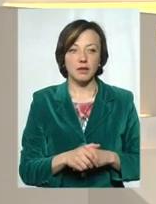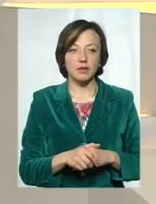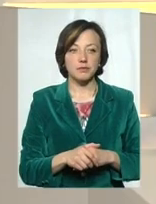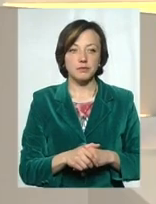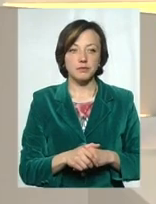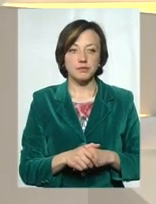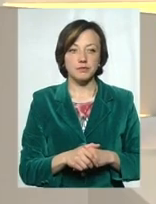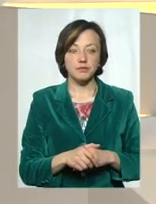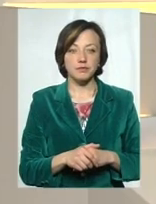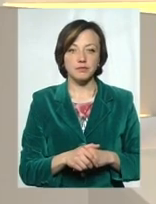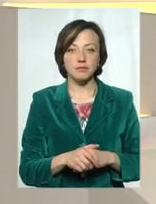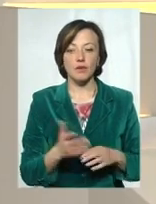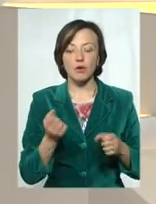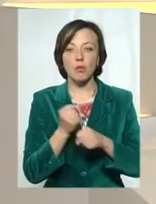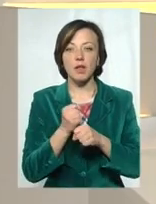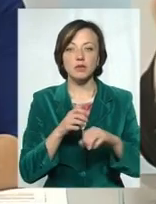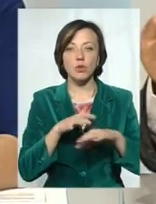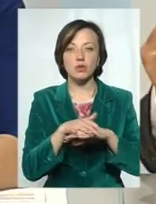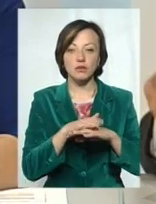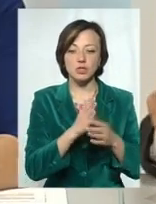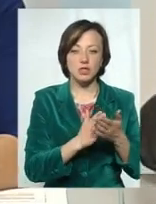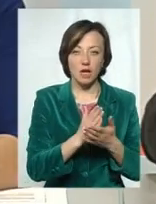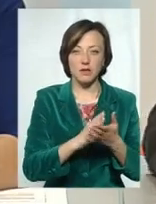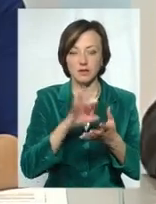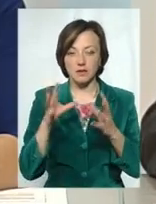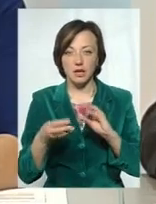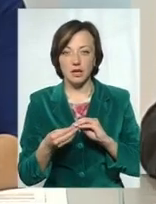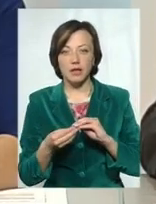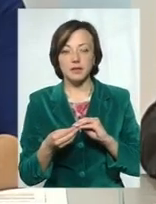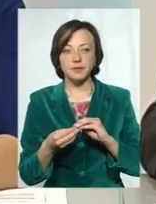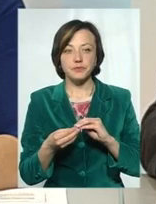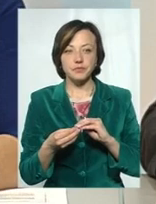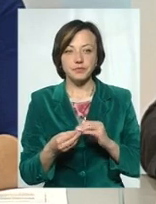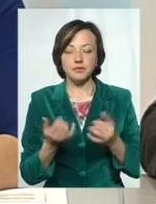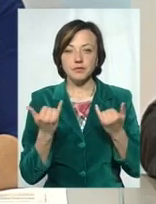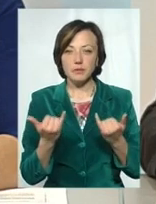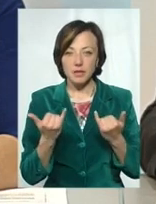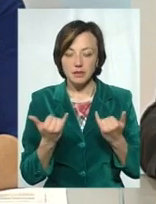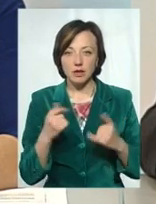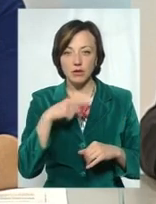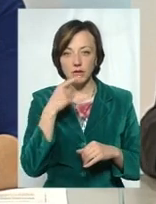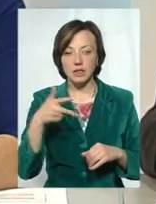Іменно з якої вилися розрахунки, вже і стаж, і все так от. Зараз мова йде